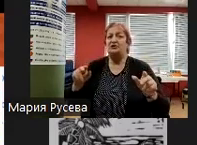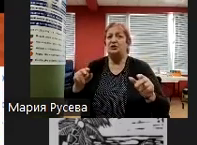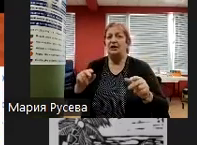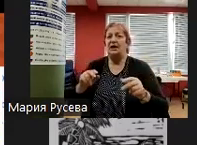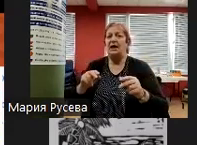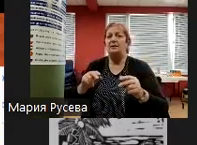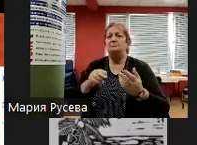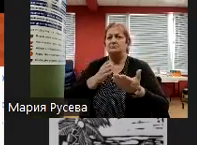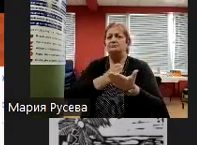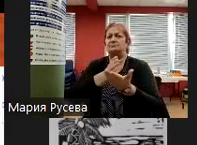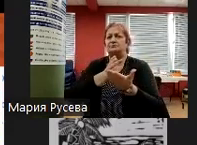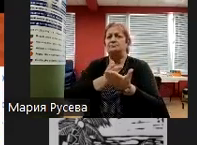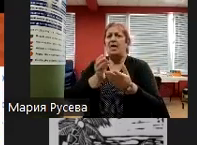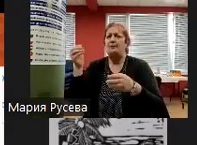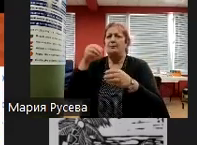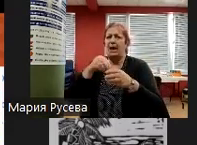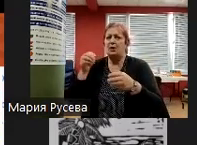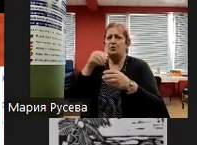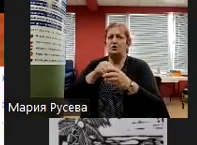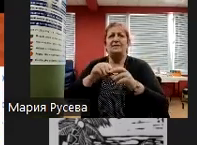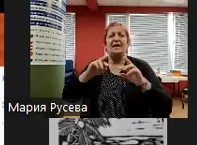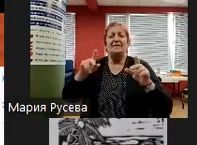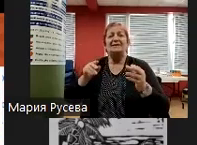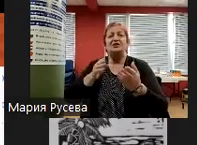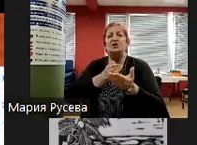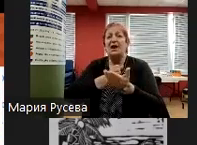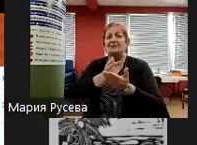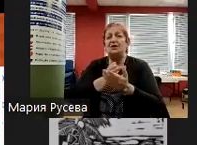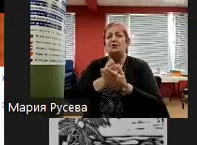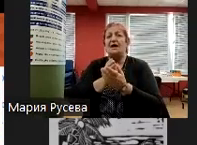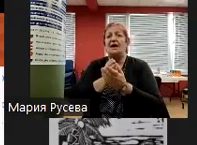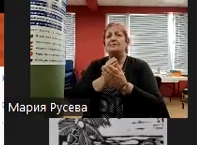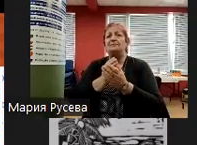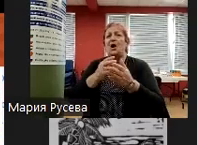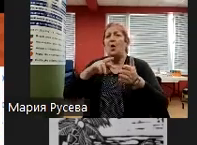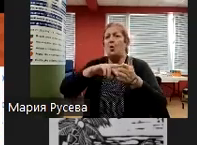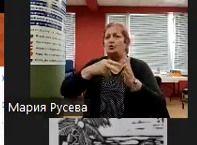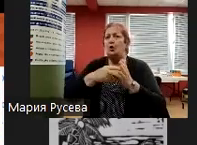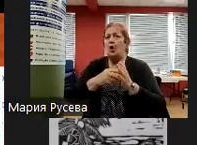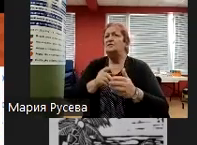видове приложения или на различни видове устройства, така че